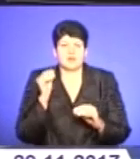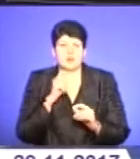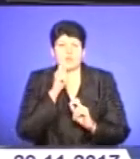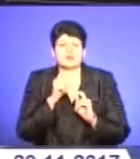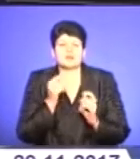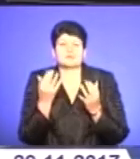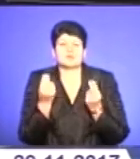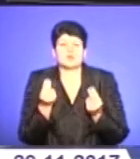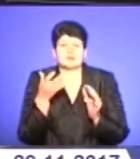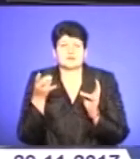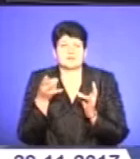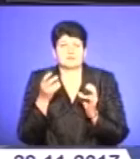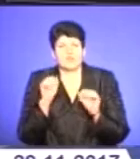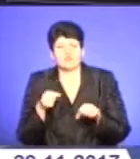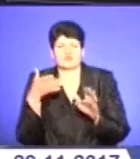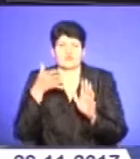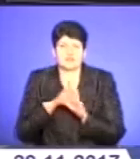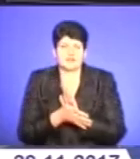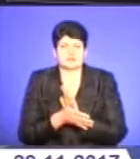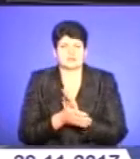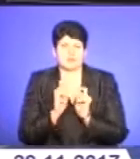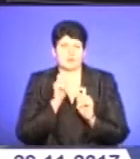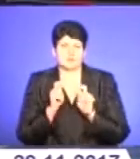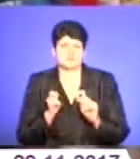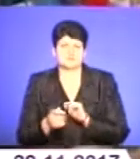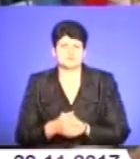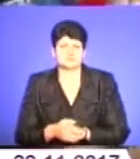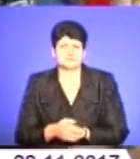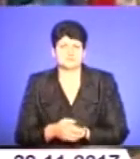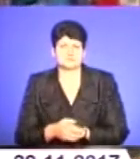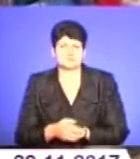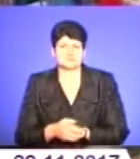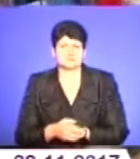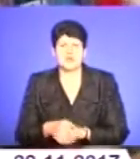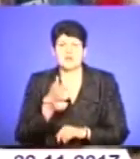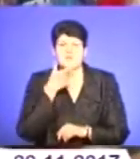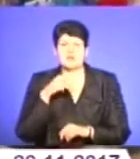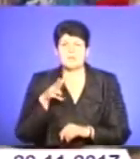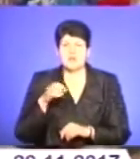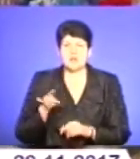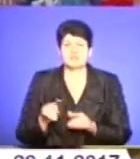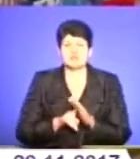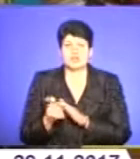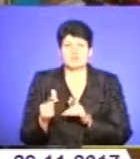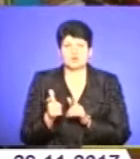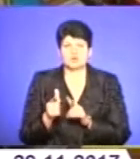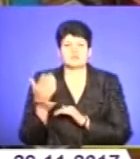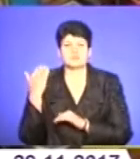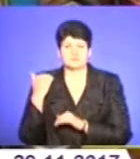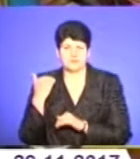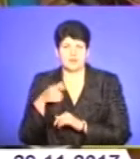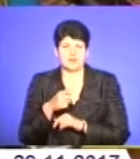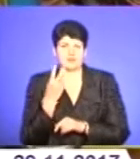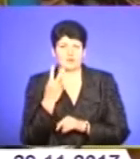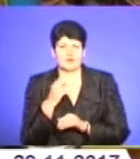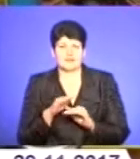коштів планують витратити, з'ясовувала наша знімальна група. Пані Марія почала підготовку до свята заздалегідь. У неї